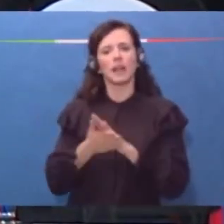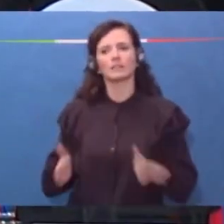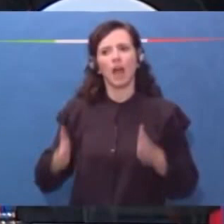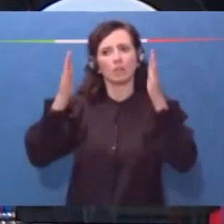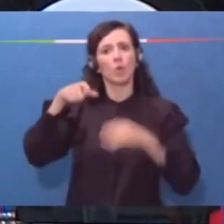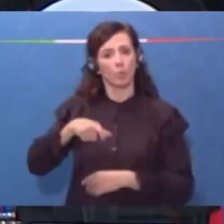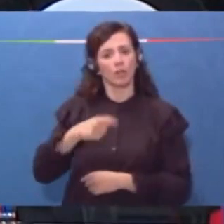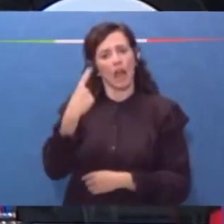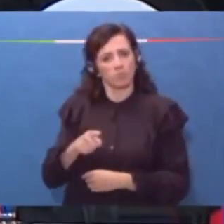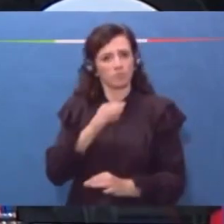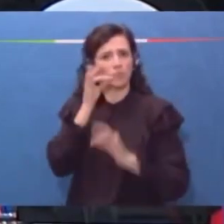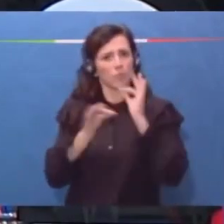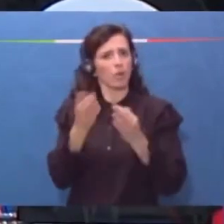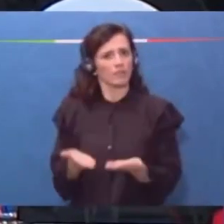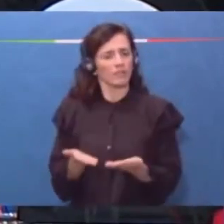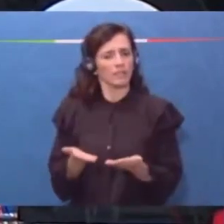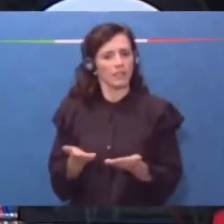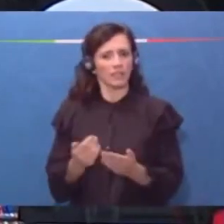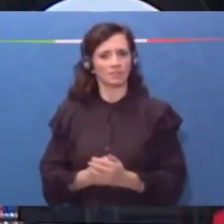questo, perché